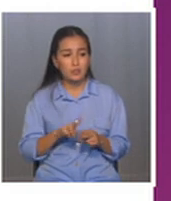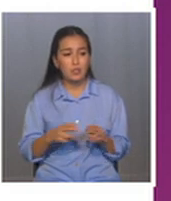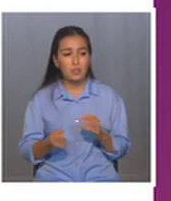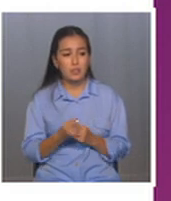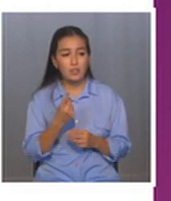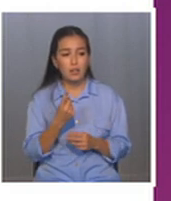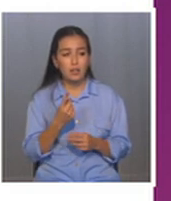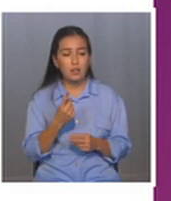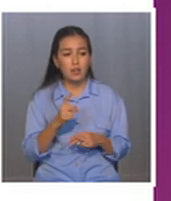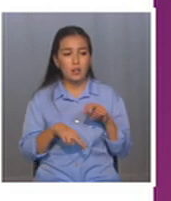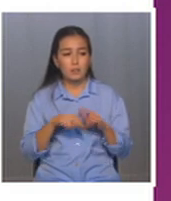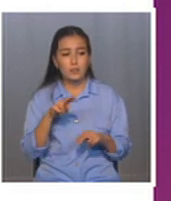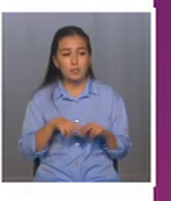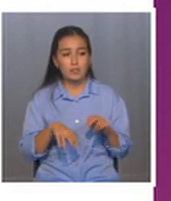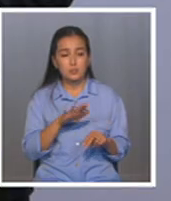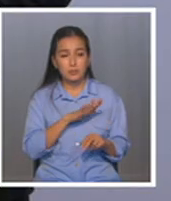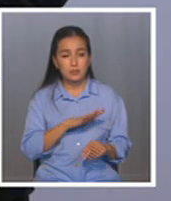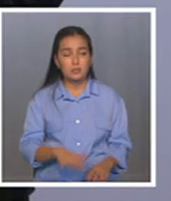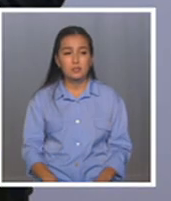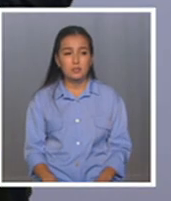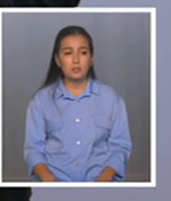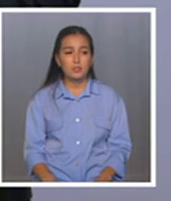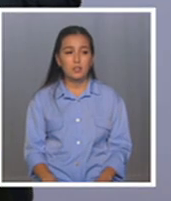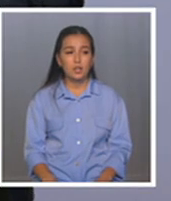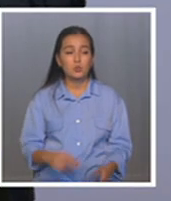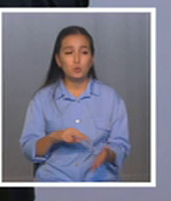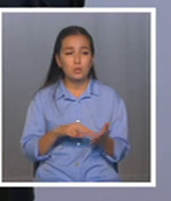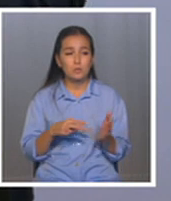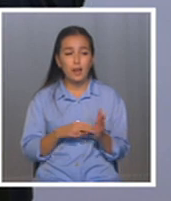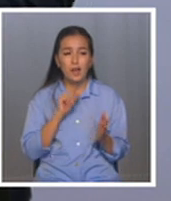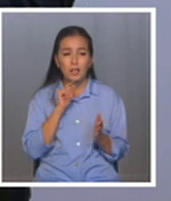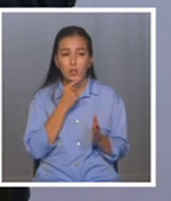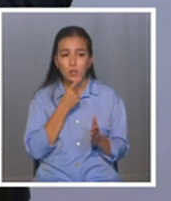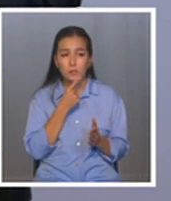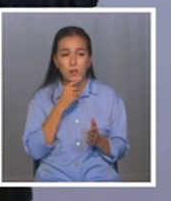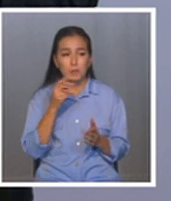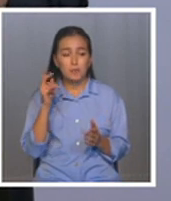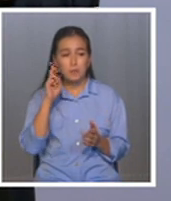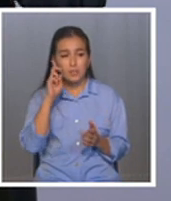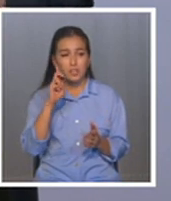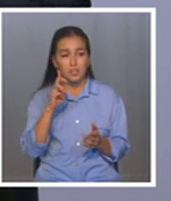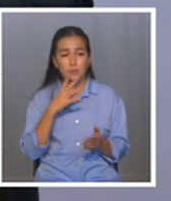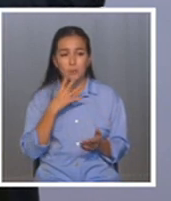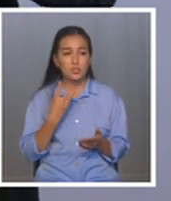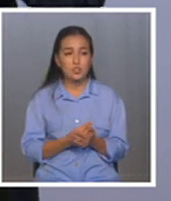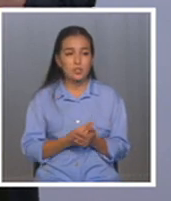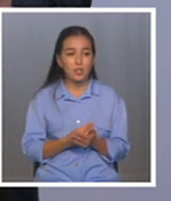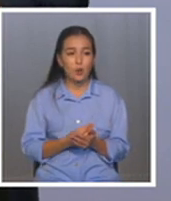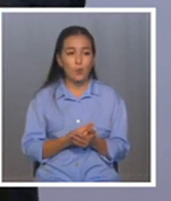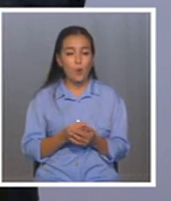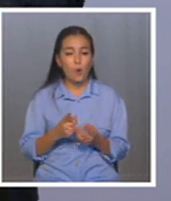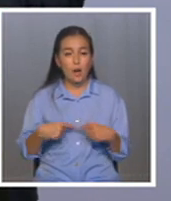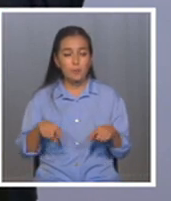қалыптаса бастағанын көреміз. Жоспарлы экономиканың және мемлекеттік меншік пен қоғамдық меншіктің